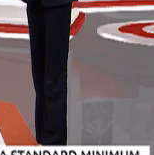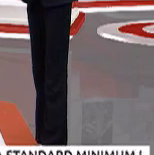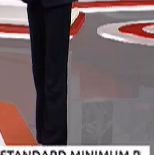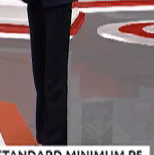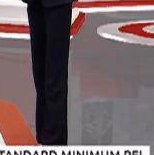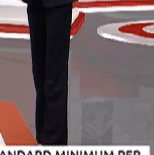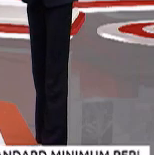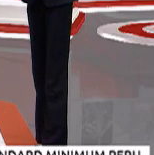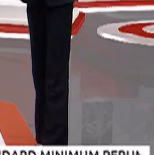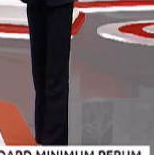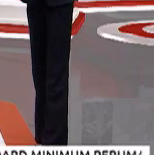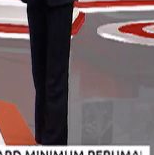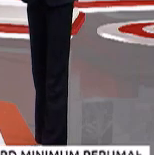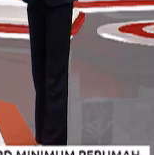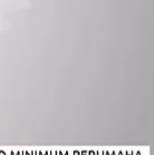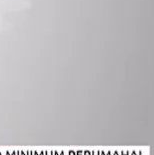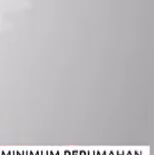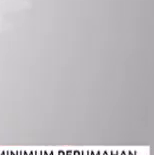sukan. Terima kasih.